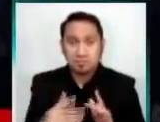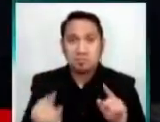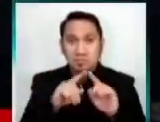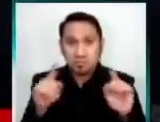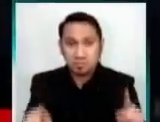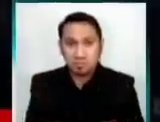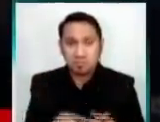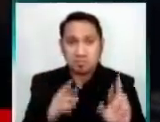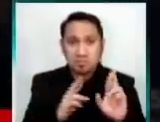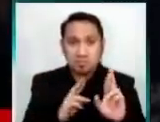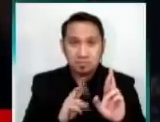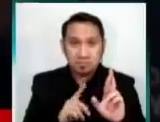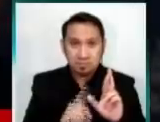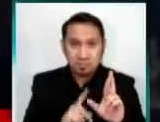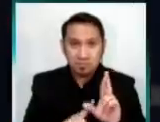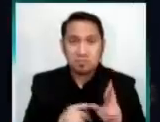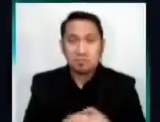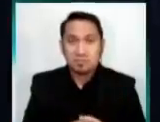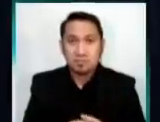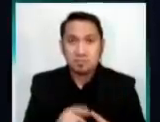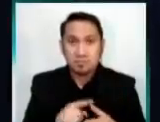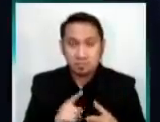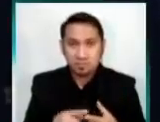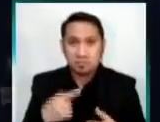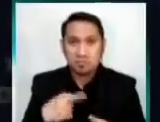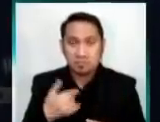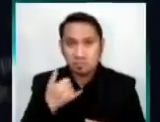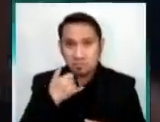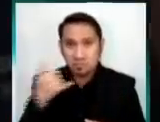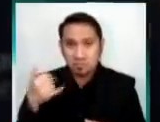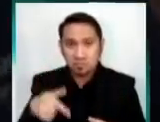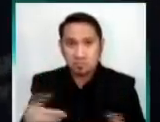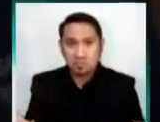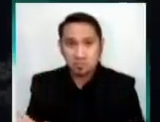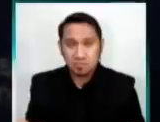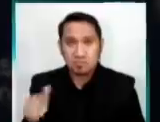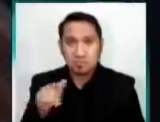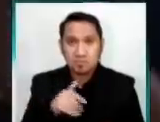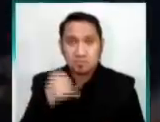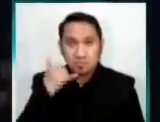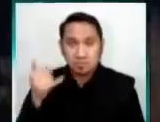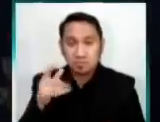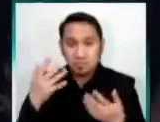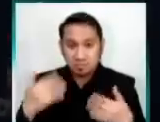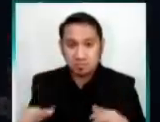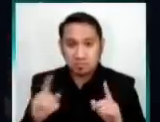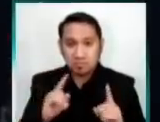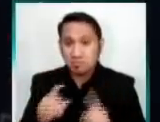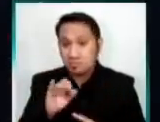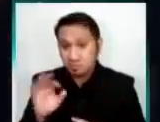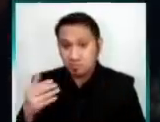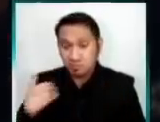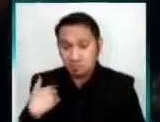ng remdesivir, tocilizumab. Tatawagan lang ng doktor namin dito, yung doktor nyo, pag nag-usap lang na tunay na may pasyente